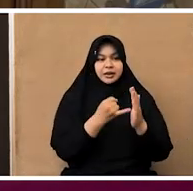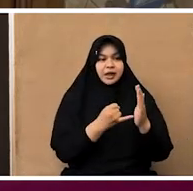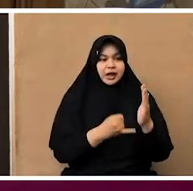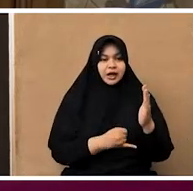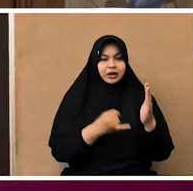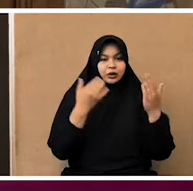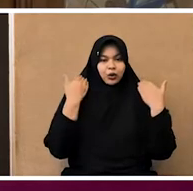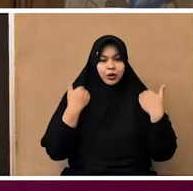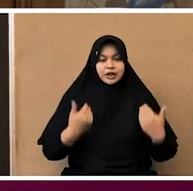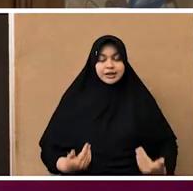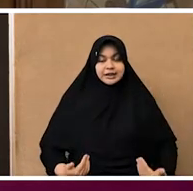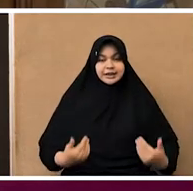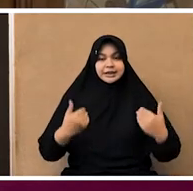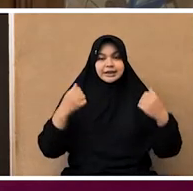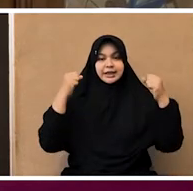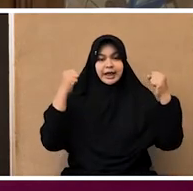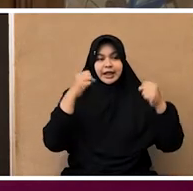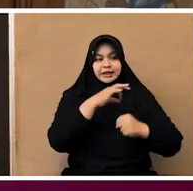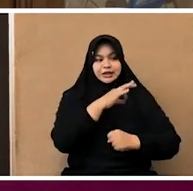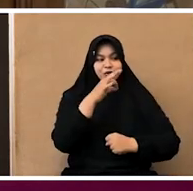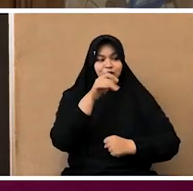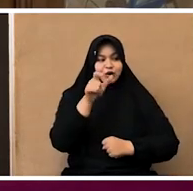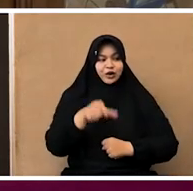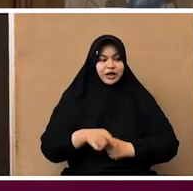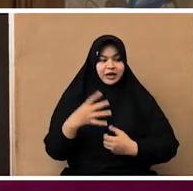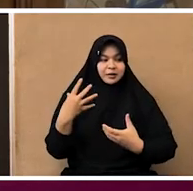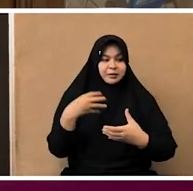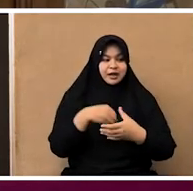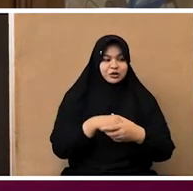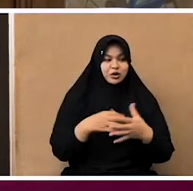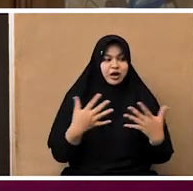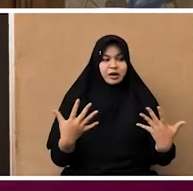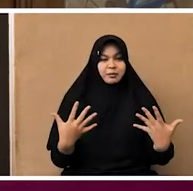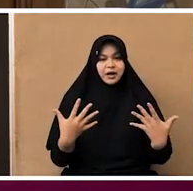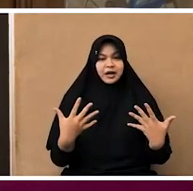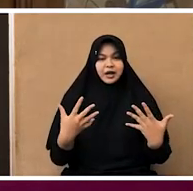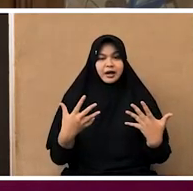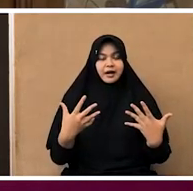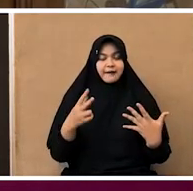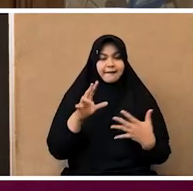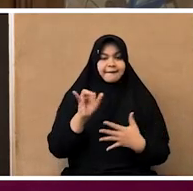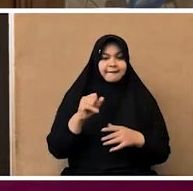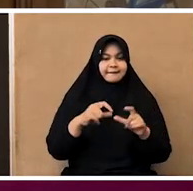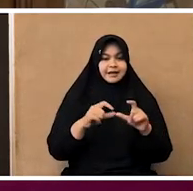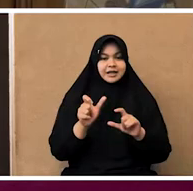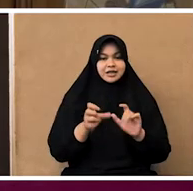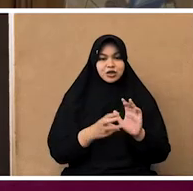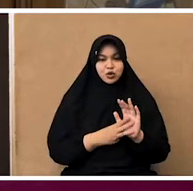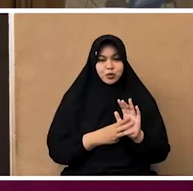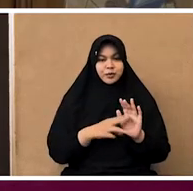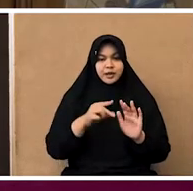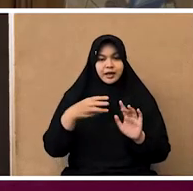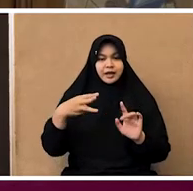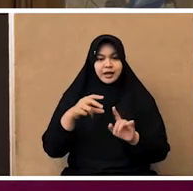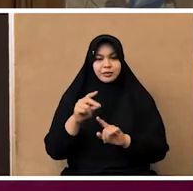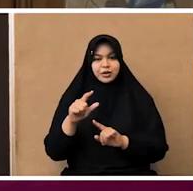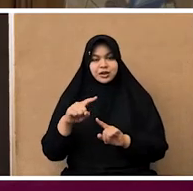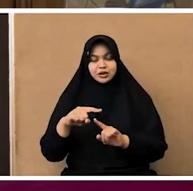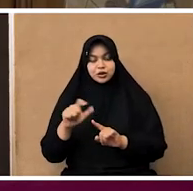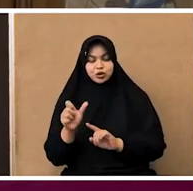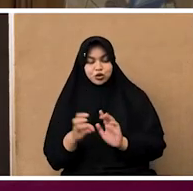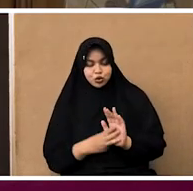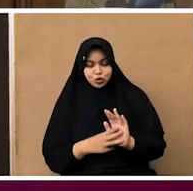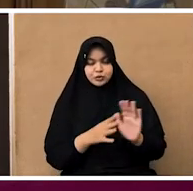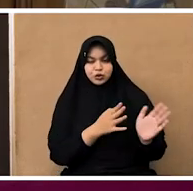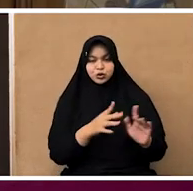kondisi kesehatan jiwa seseorang gitu ya Nah ini masuk ada visum repertum psikiatrum